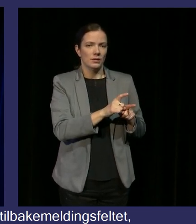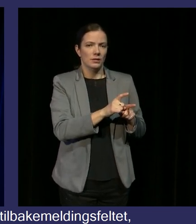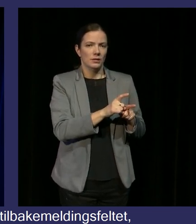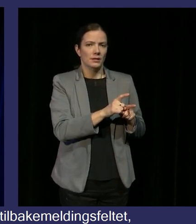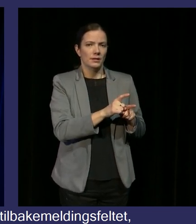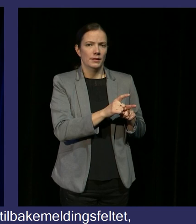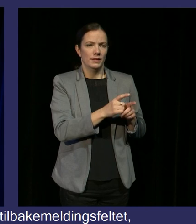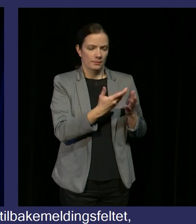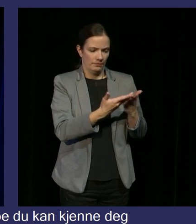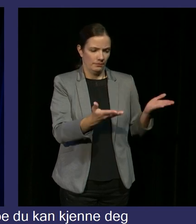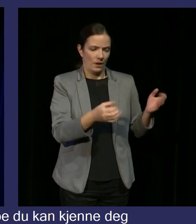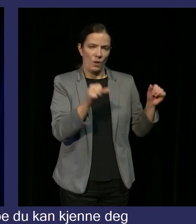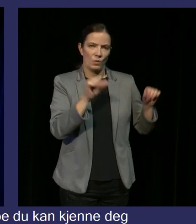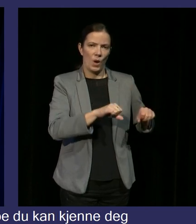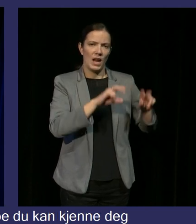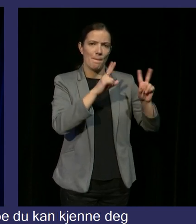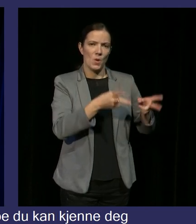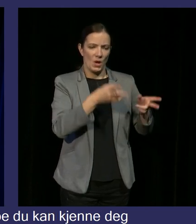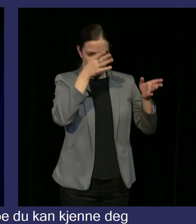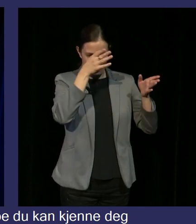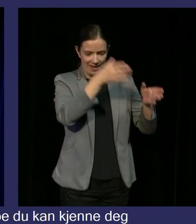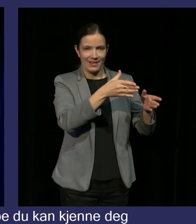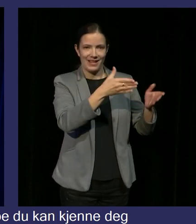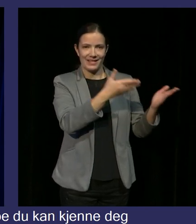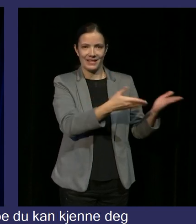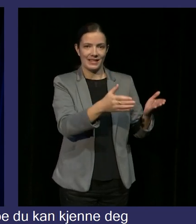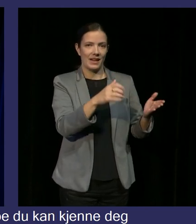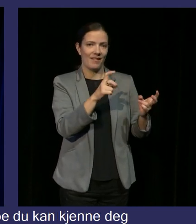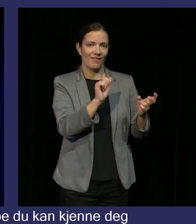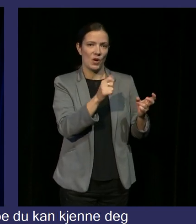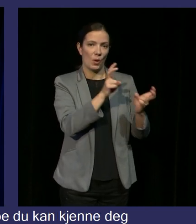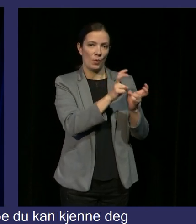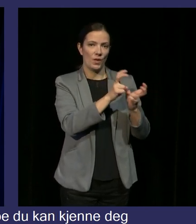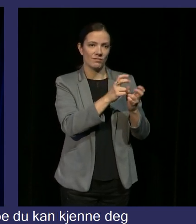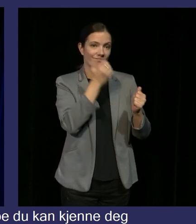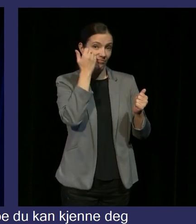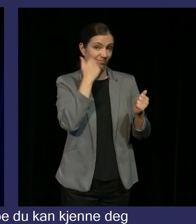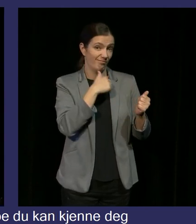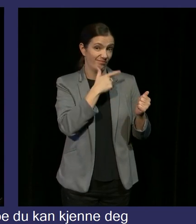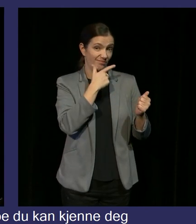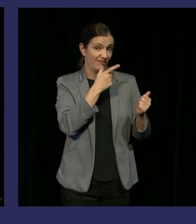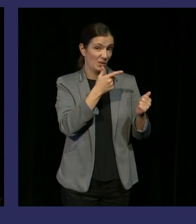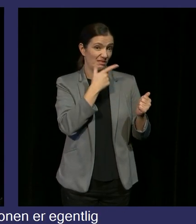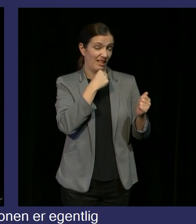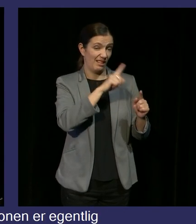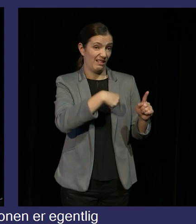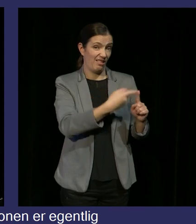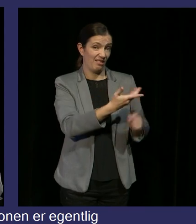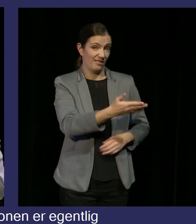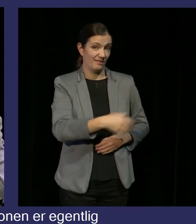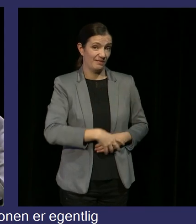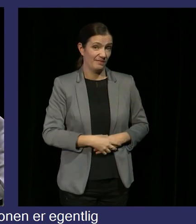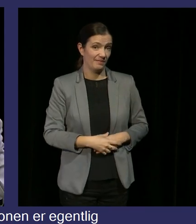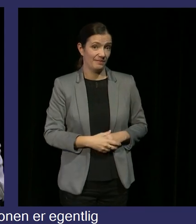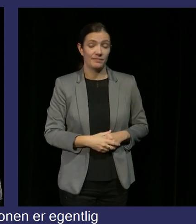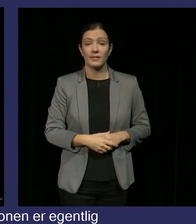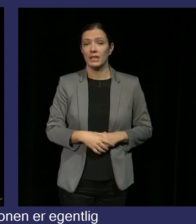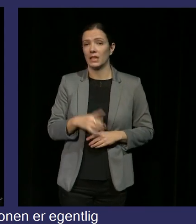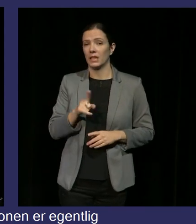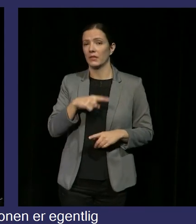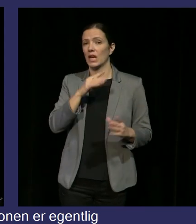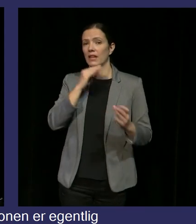så vitner det om dårlig brukerrettede tjenester for kontakt. Er det noe du kan kjenne deg inn i? Så vår erfaring